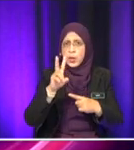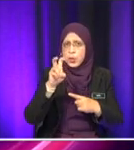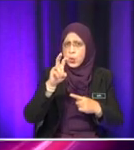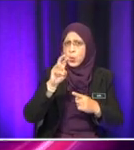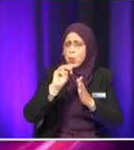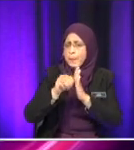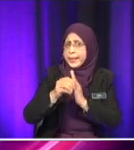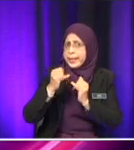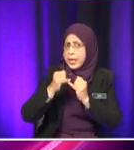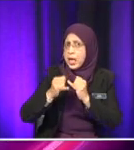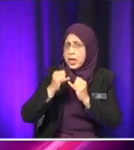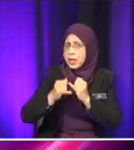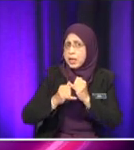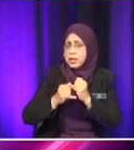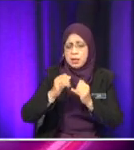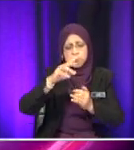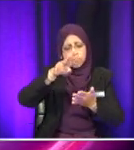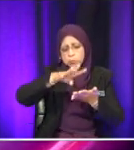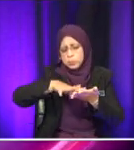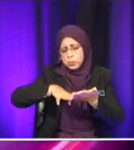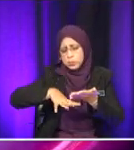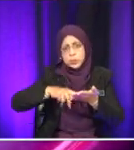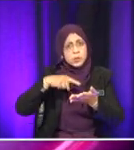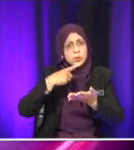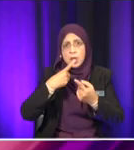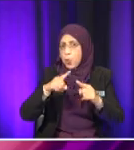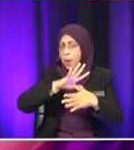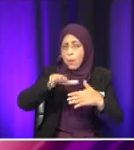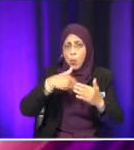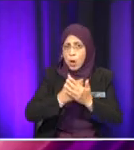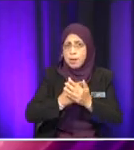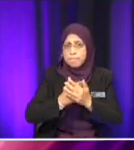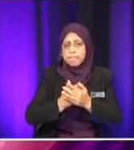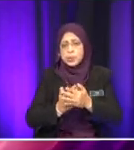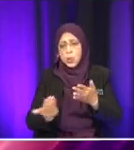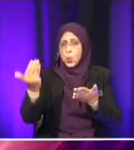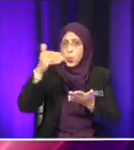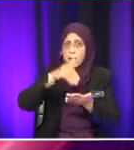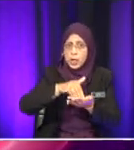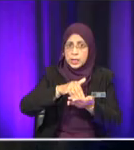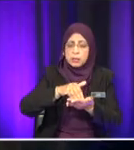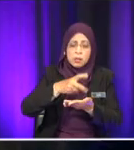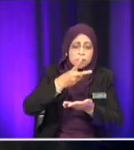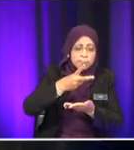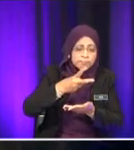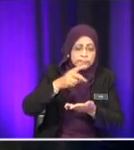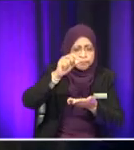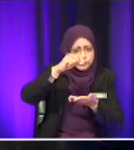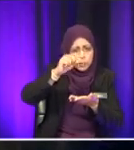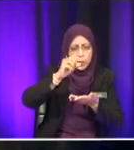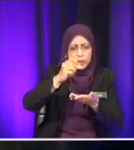adalah untuk kita semua soal-soal ini kita tinggalkan sosok alinea sukar Oke Dan Kita